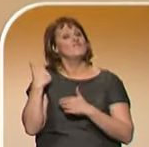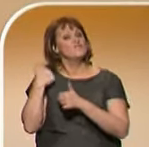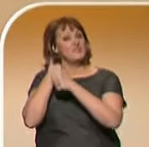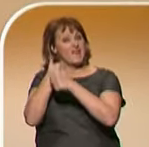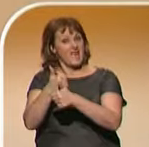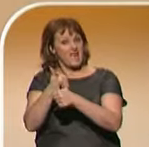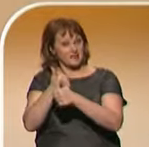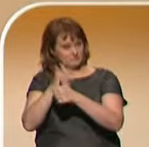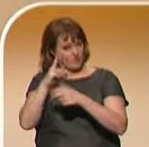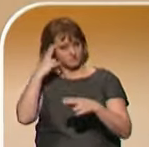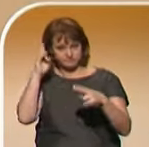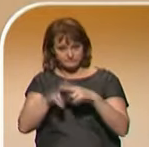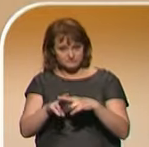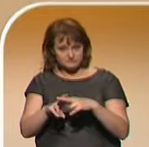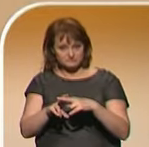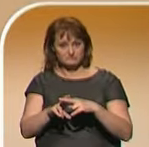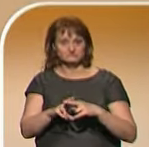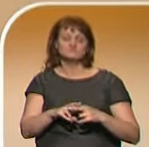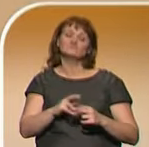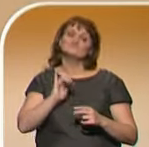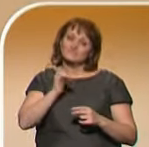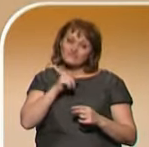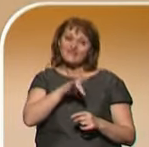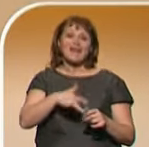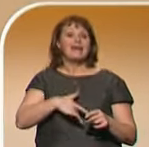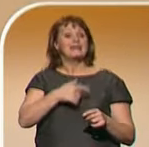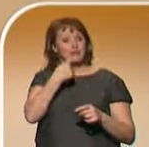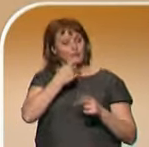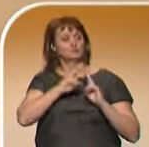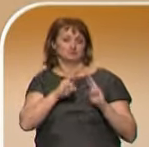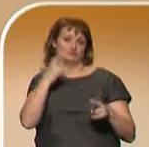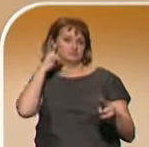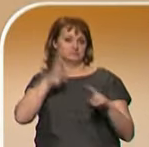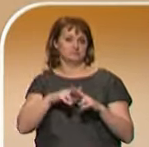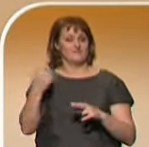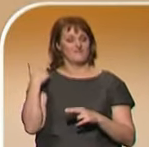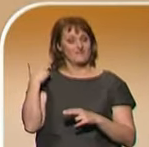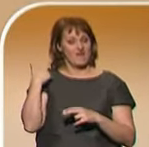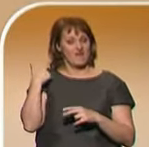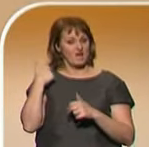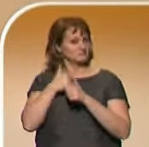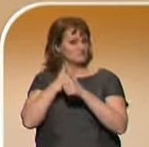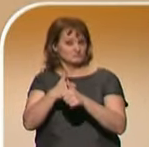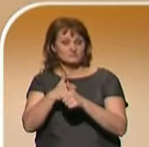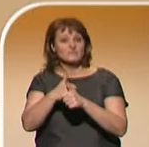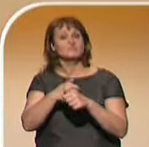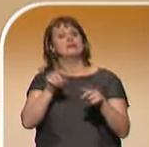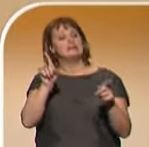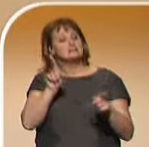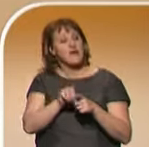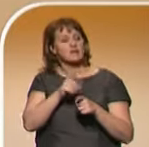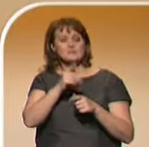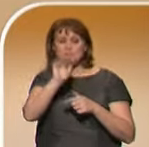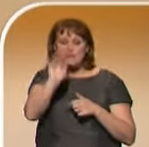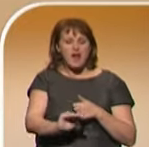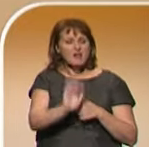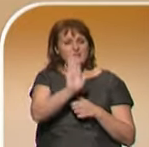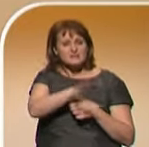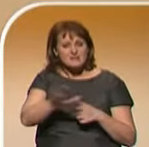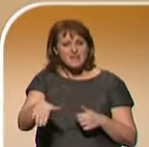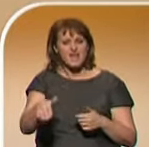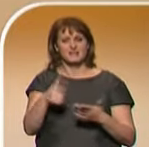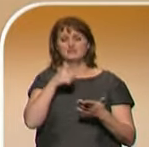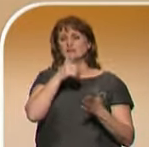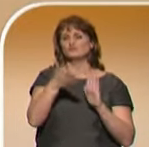vlastně možno, je možno ji použít opravdu v jakémkoliv věku. Dokonce velmi malé děti, které ještě vlastně neznají ty všechny